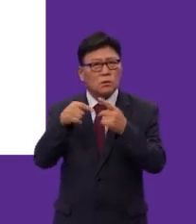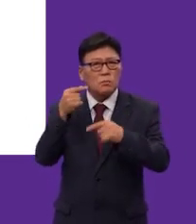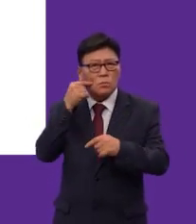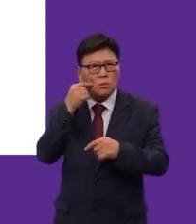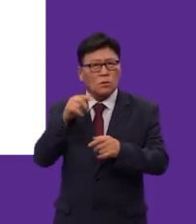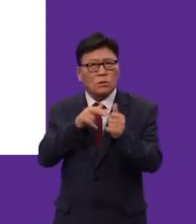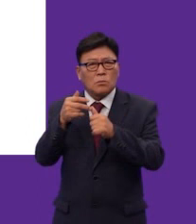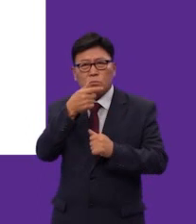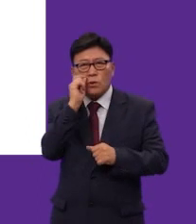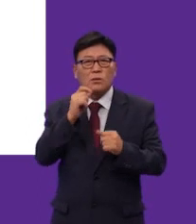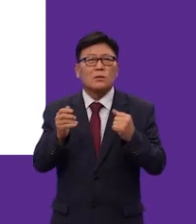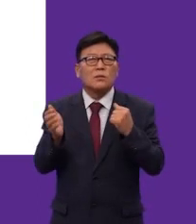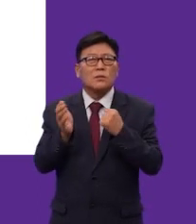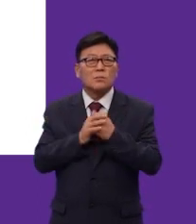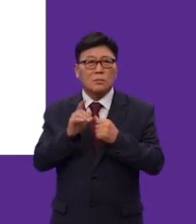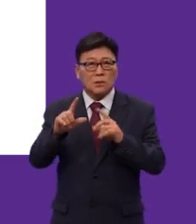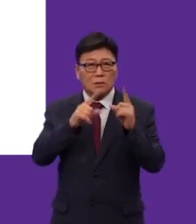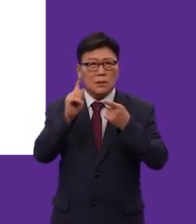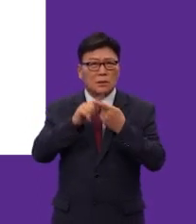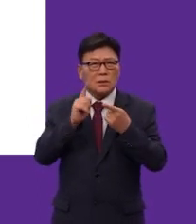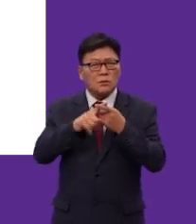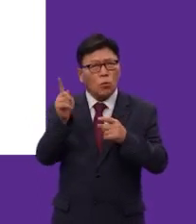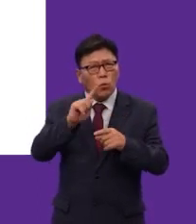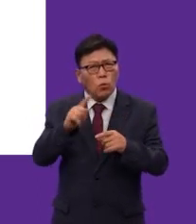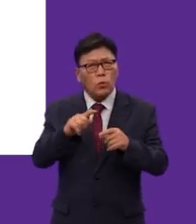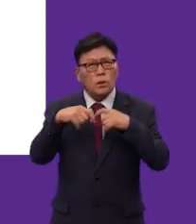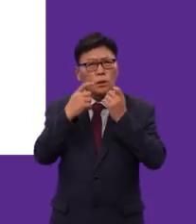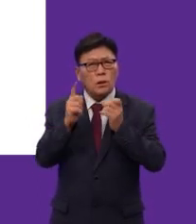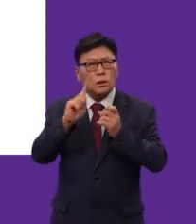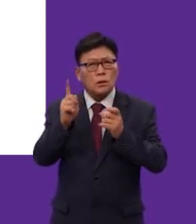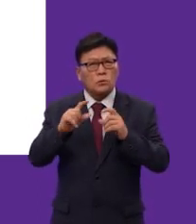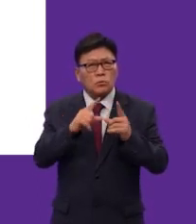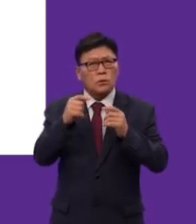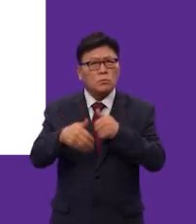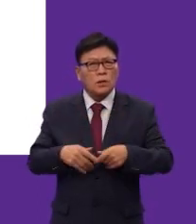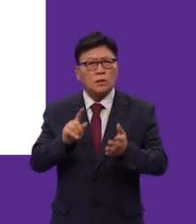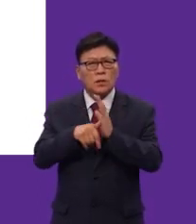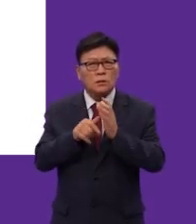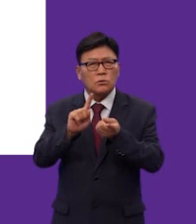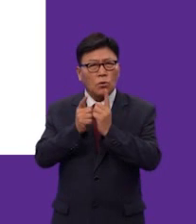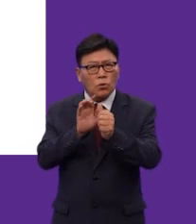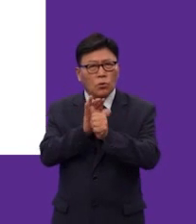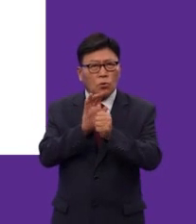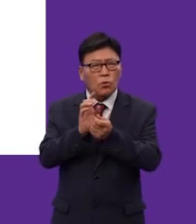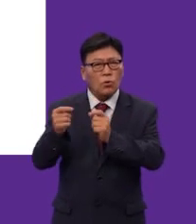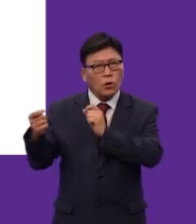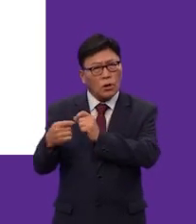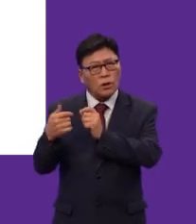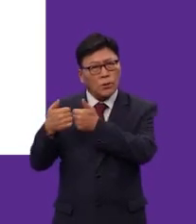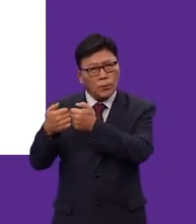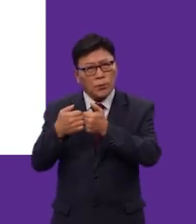때문에 주거에 대한 부분 또 개인이 어떤 주거 환경이 필요하는지를 같이 케어하고 옆에 상담하면서 그들이 이용할 수